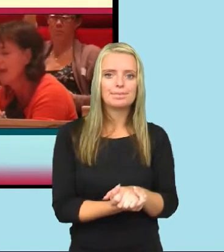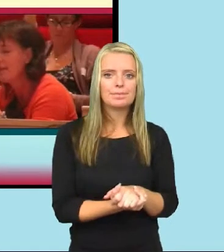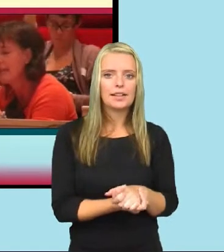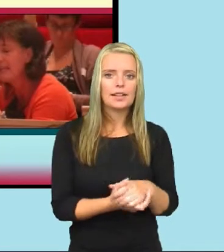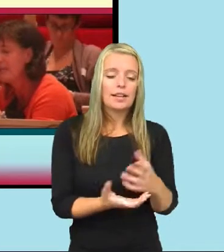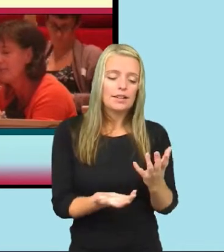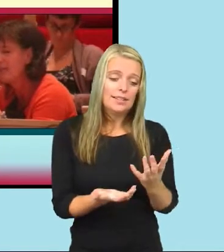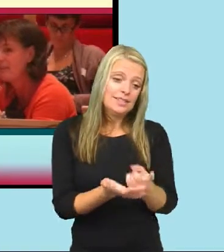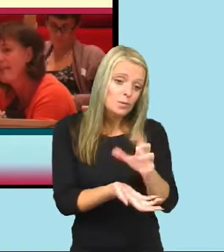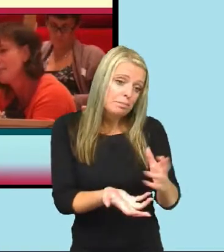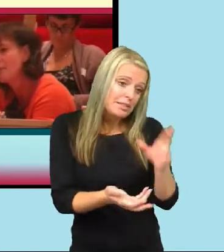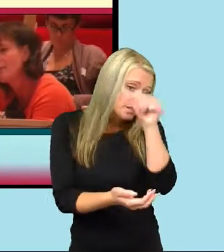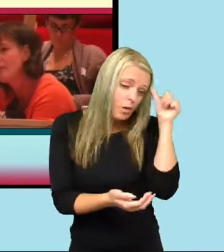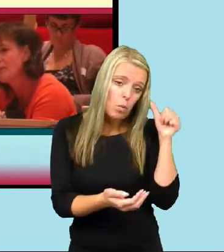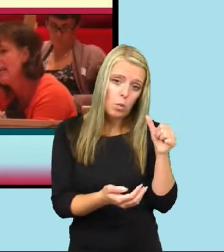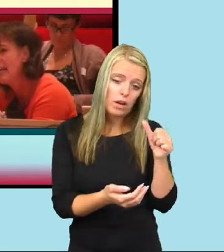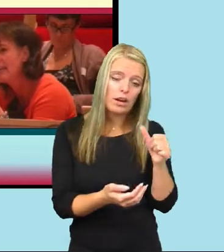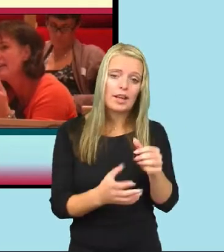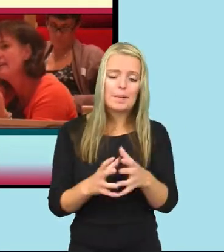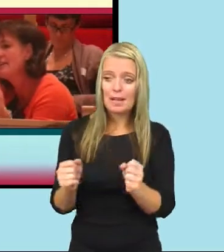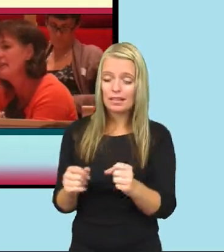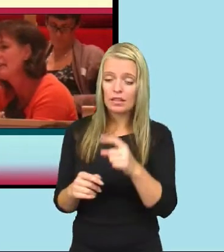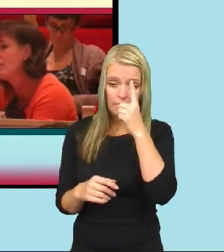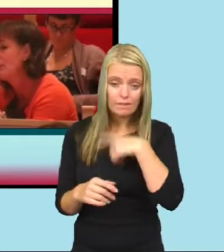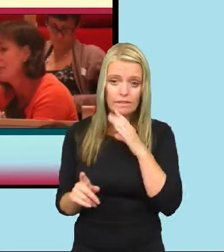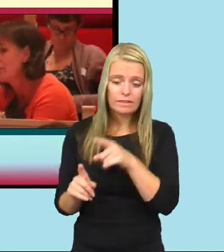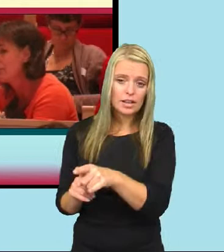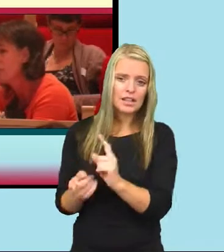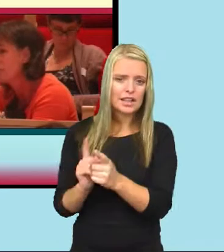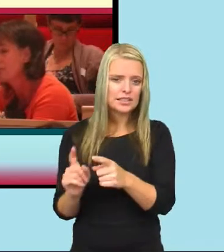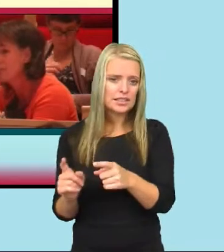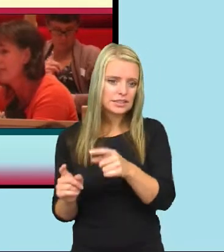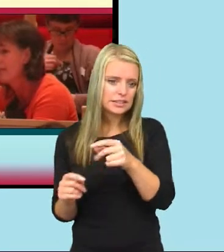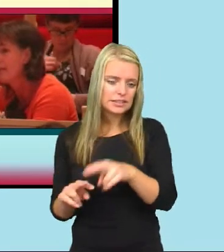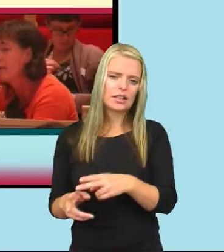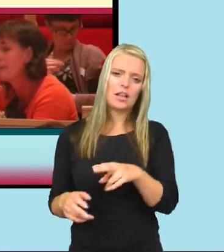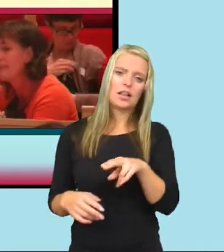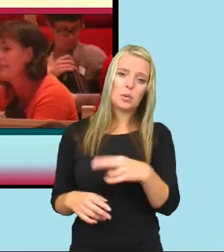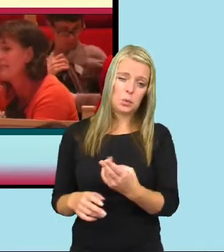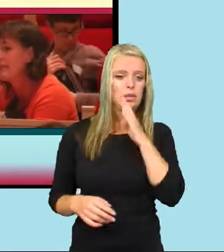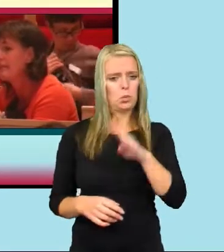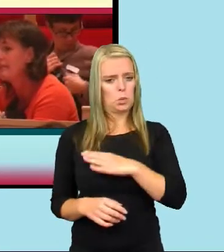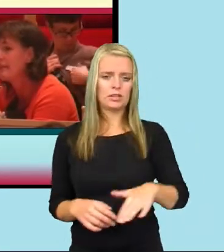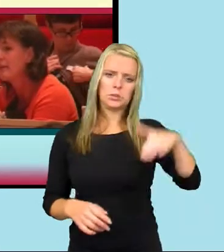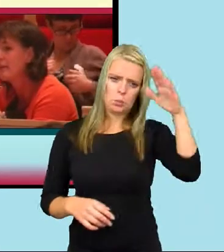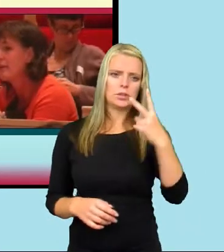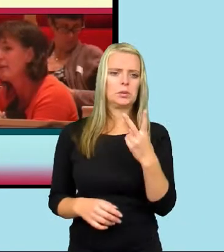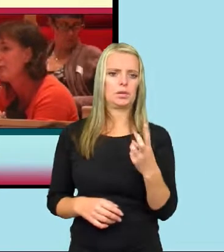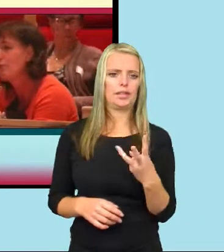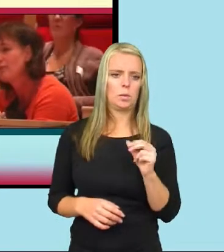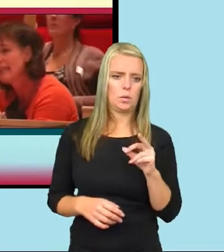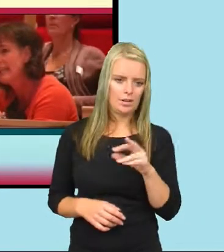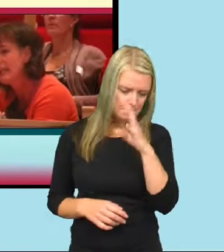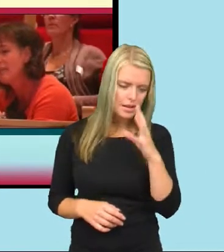är svår vilket fall som helst. Men om man som förälder känner att nu är din dotter stor och 23, men